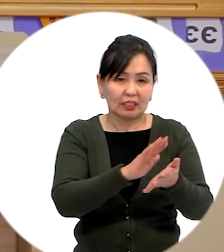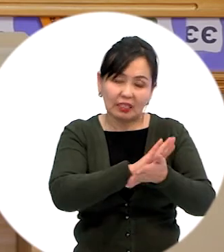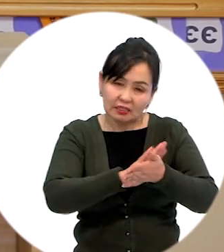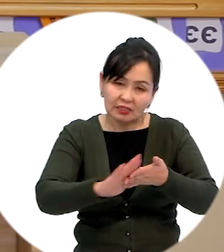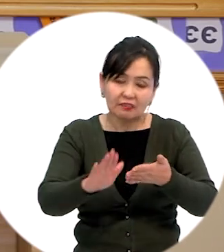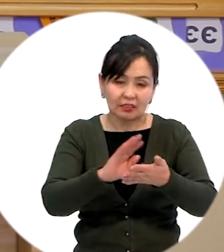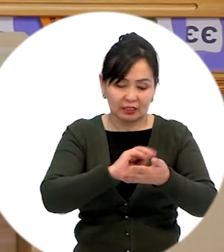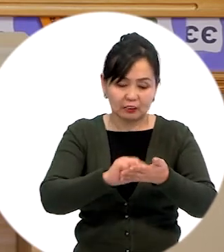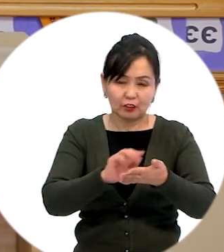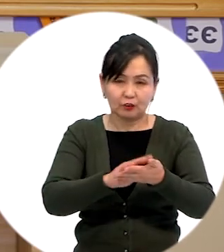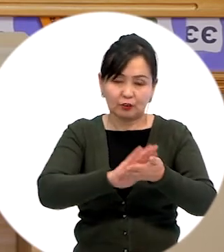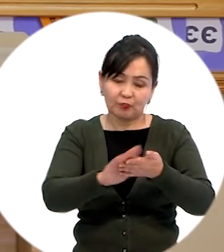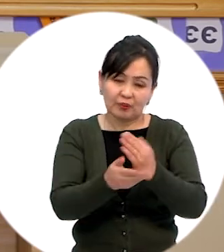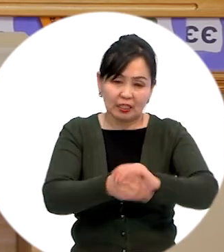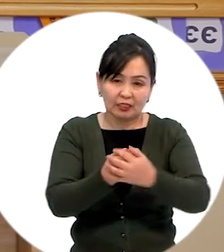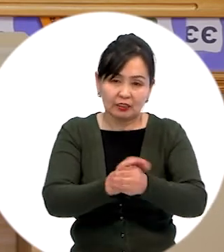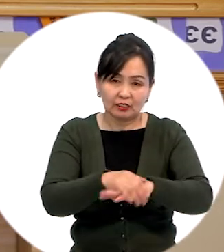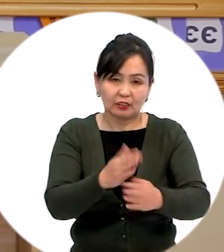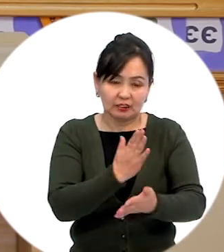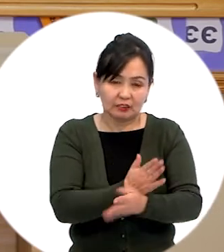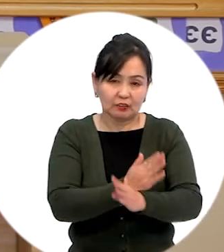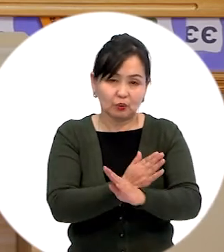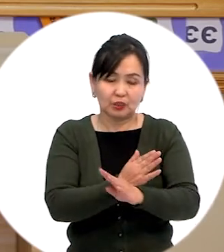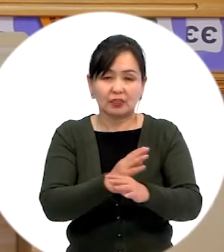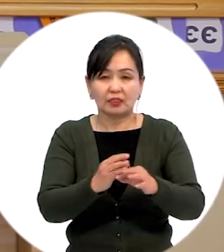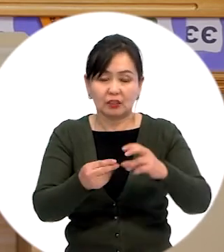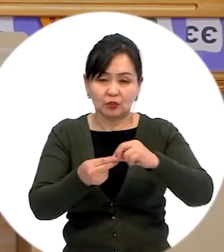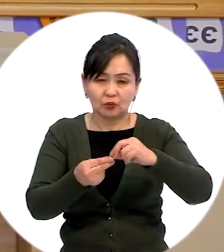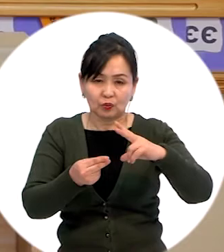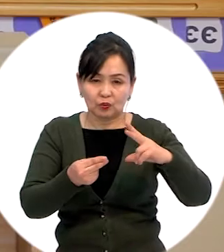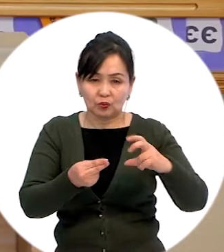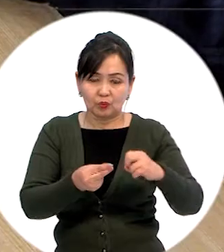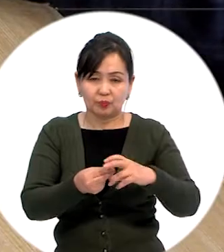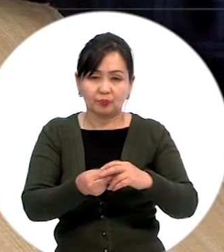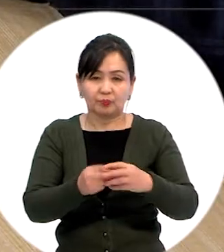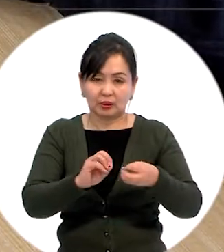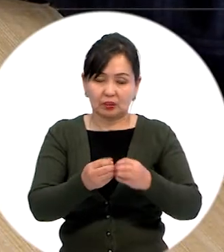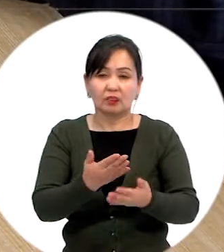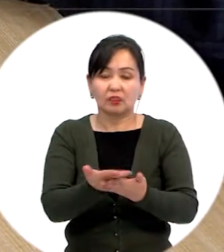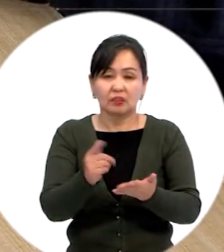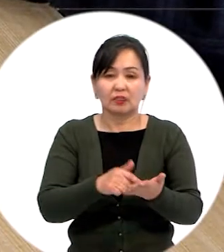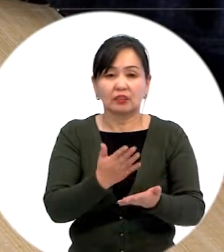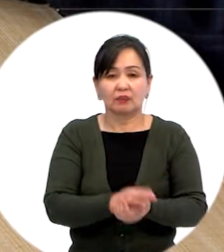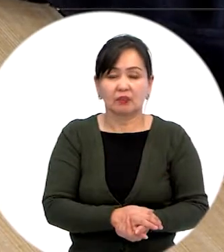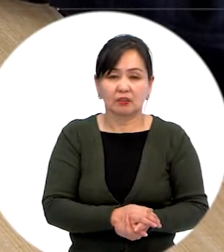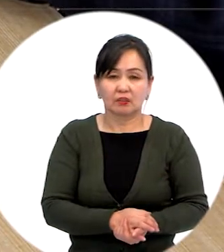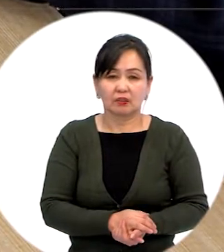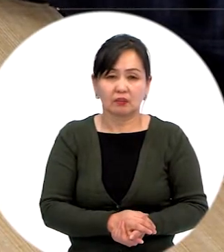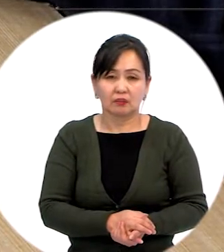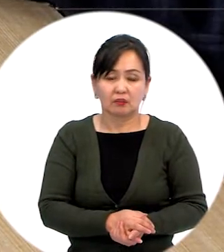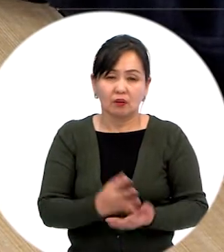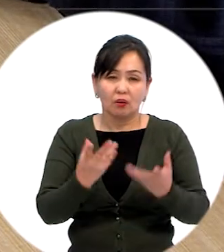тэрийг арчичаад за тэснийхээ дараа хийхгүй бол бас баримлын шаврын маань өнгө одоо бас заваартах тохиолдол